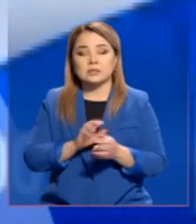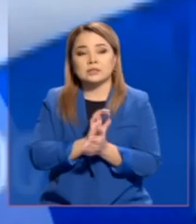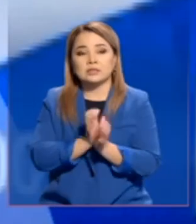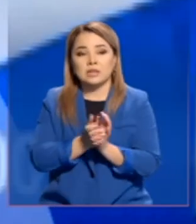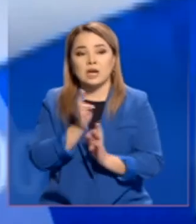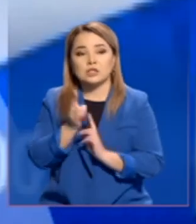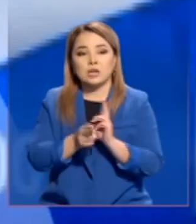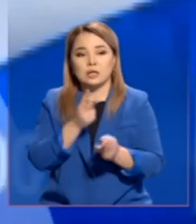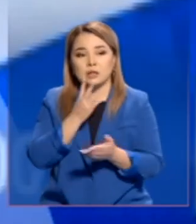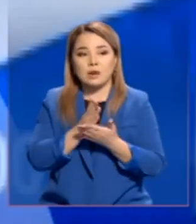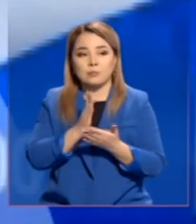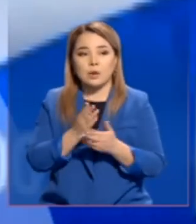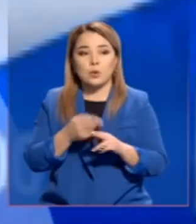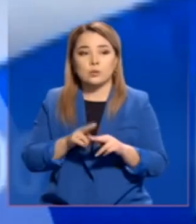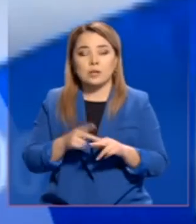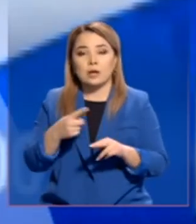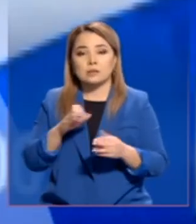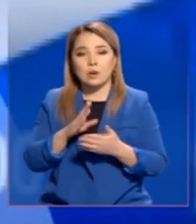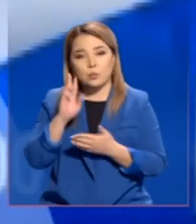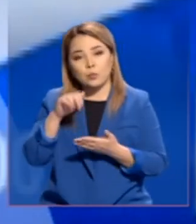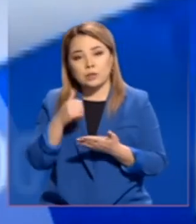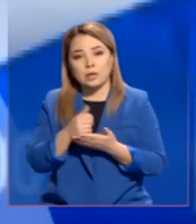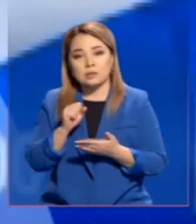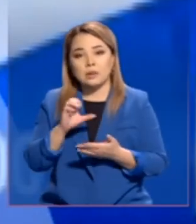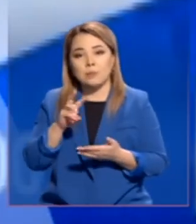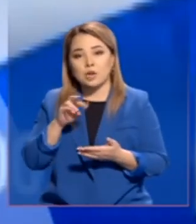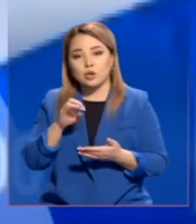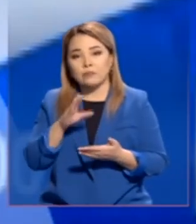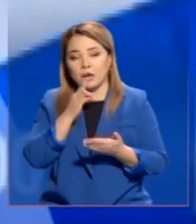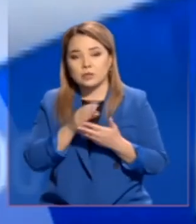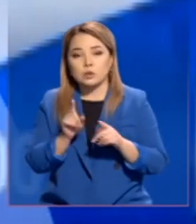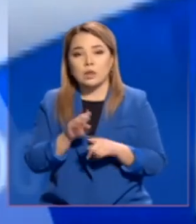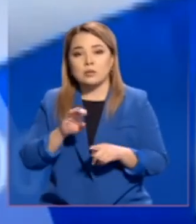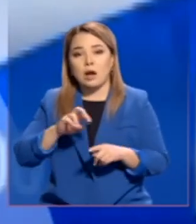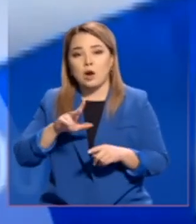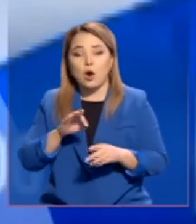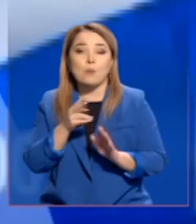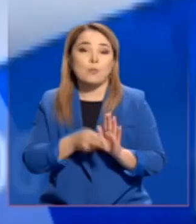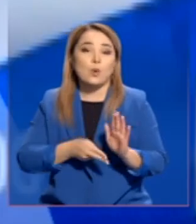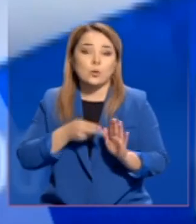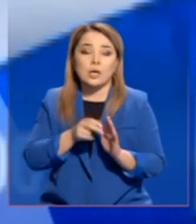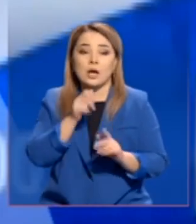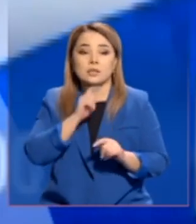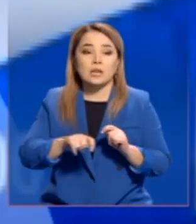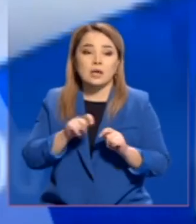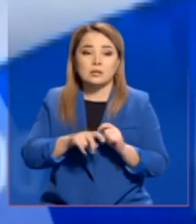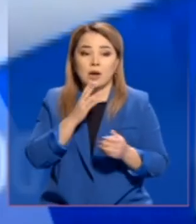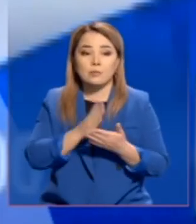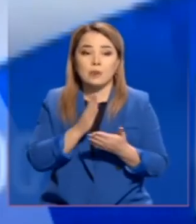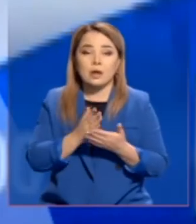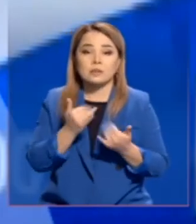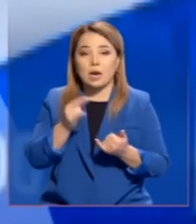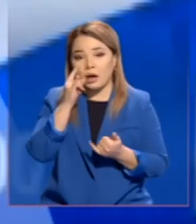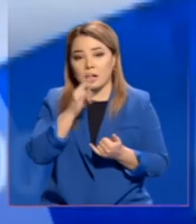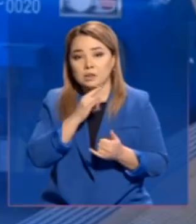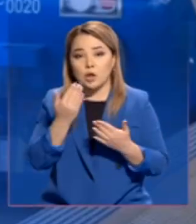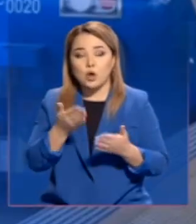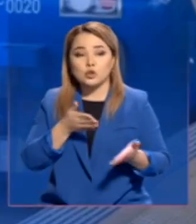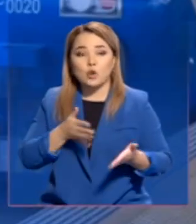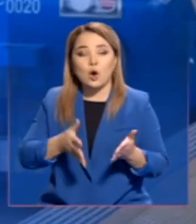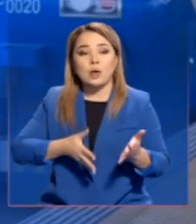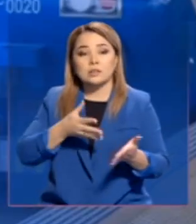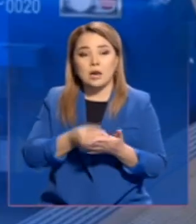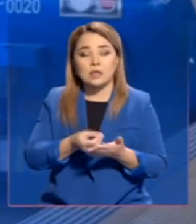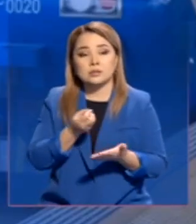екеніне шағымданады. Осы аптада үкімет басшысы Әлихан Смайылов та тальго пойыздарын сынға алды. Ол Қазақстанға жол